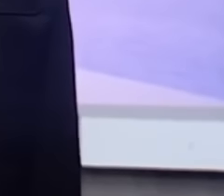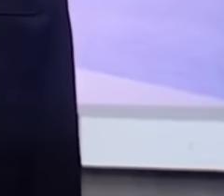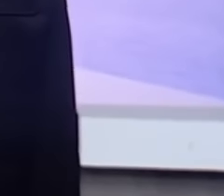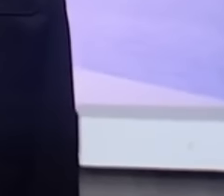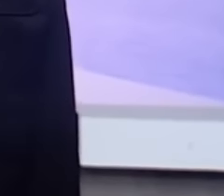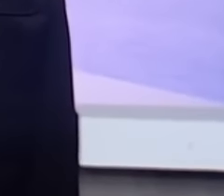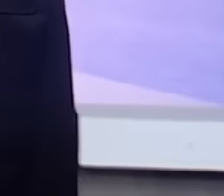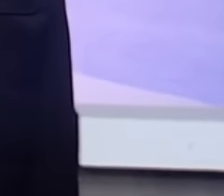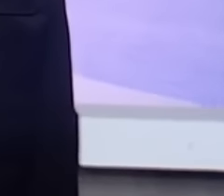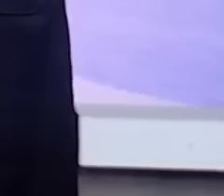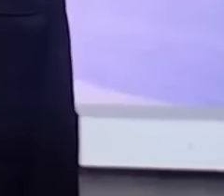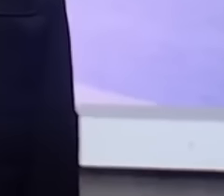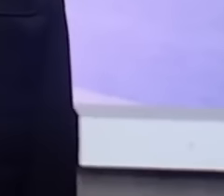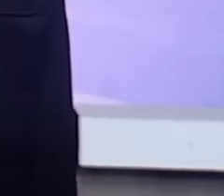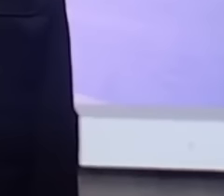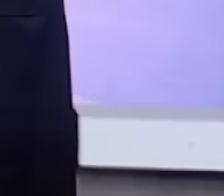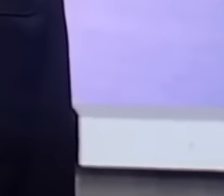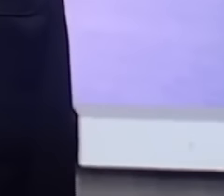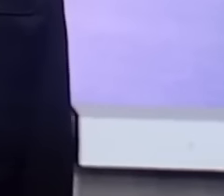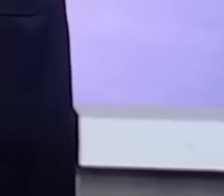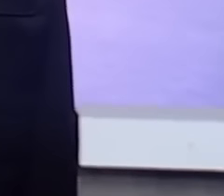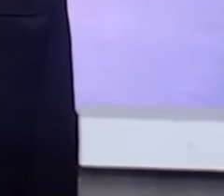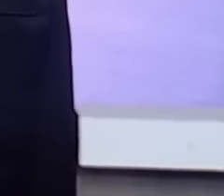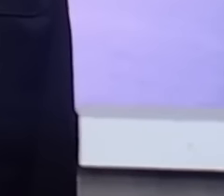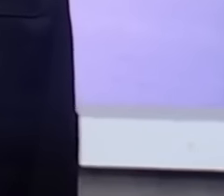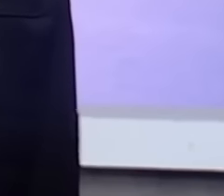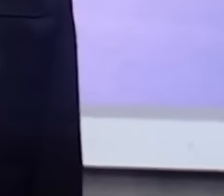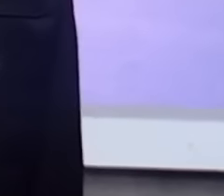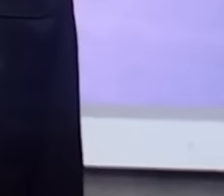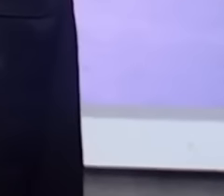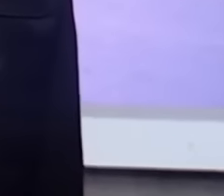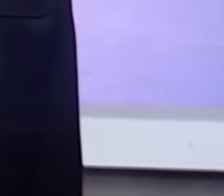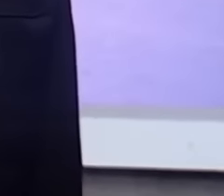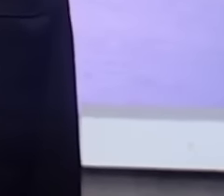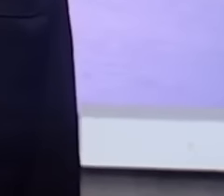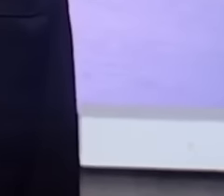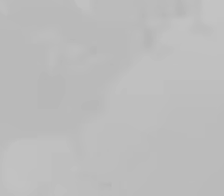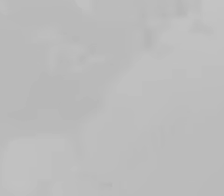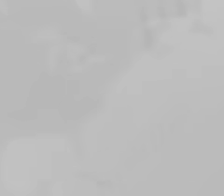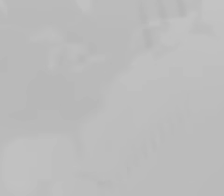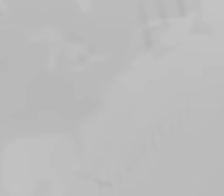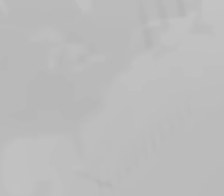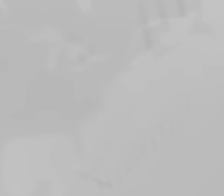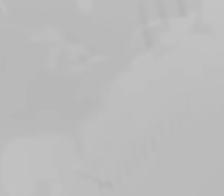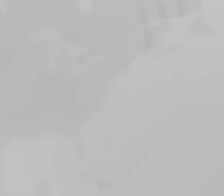samahan niyo kami sa GMA Pinoy TV at sa www.gmanews.tv.